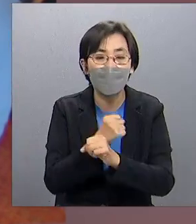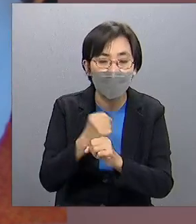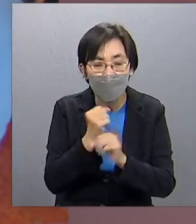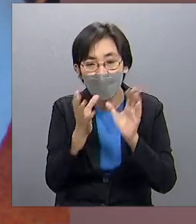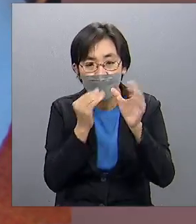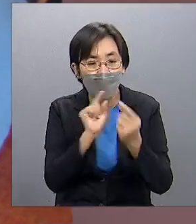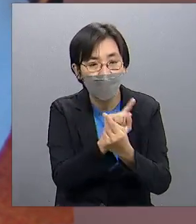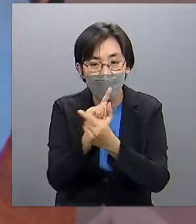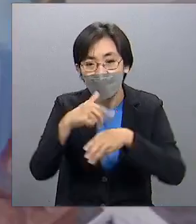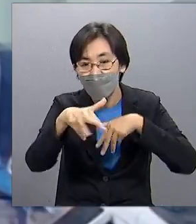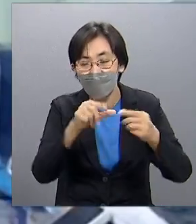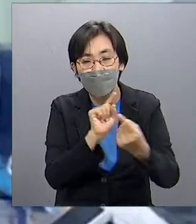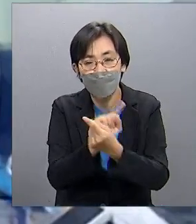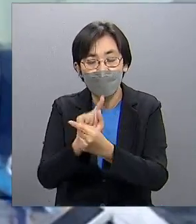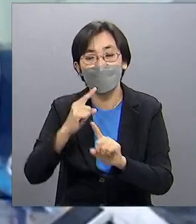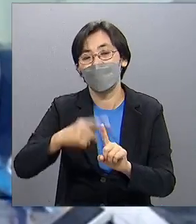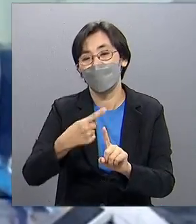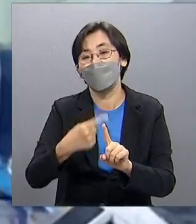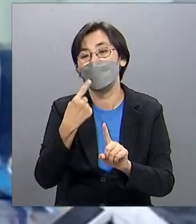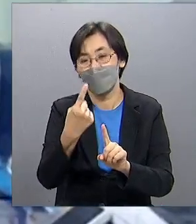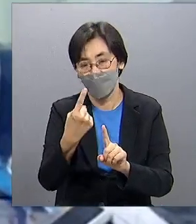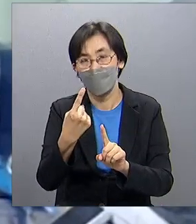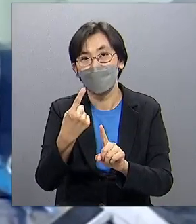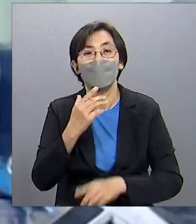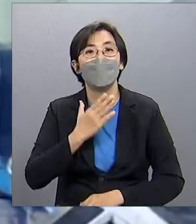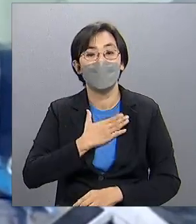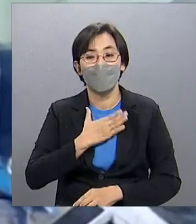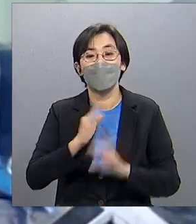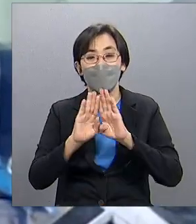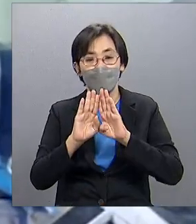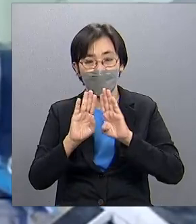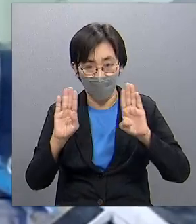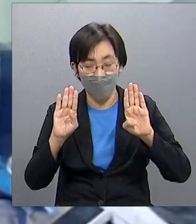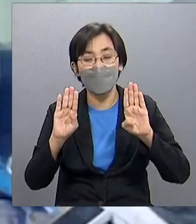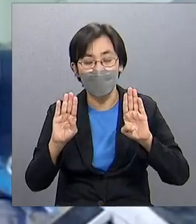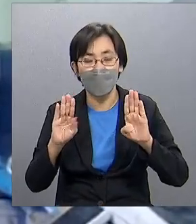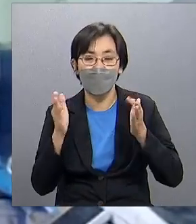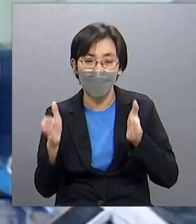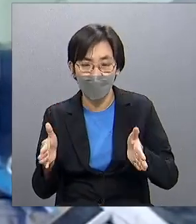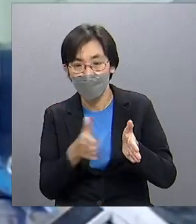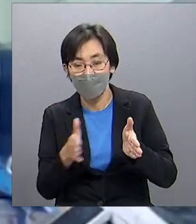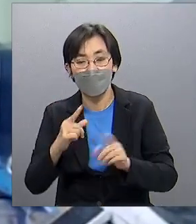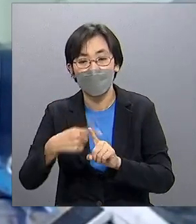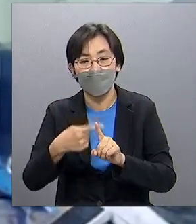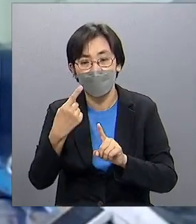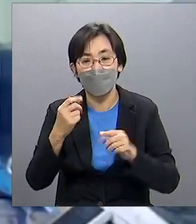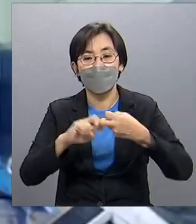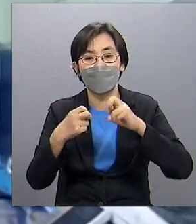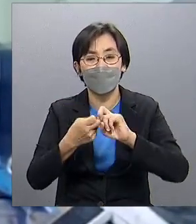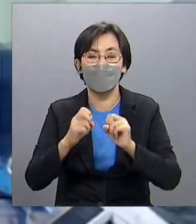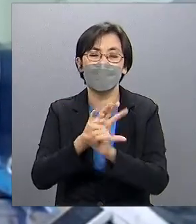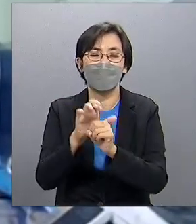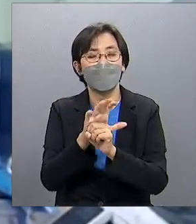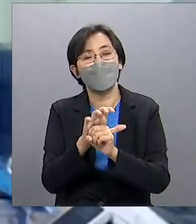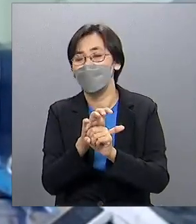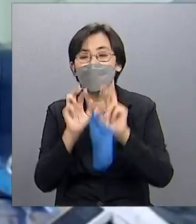อยู่1เดือนค่ะที่ตอนที่เปิดไปแต่ว่าด้วยสถานการณ์โควิดก็เลยทำให้เรือนจ